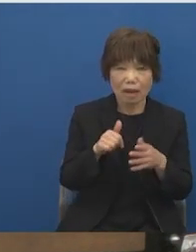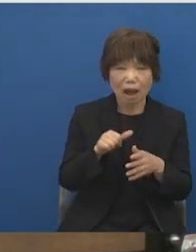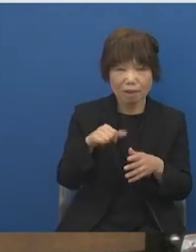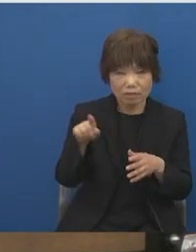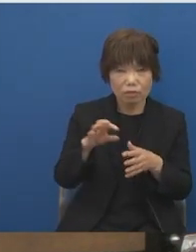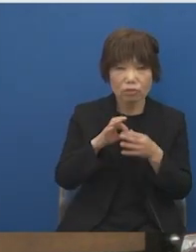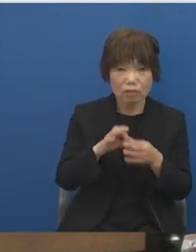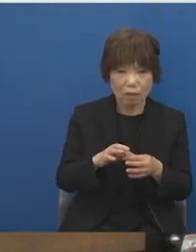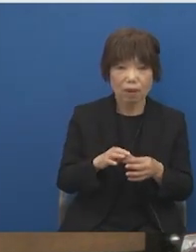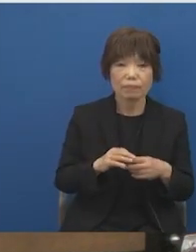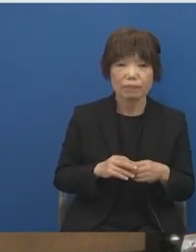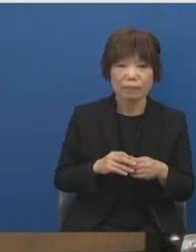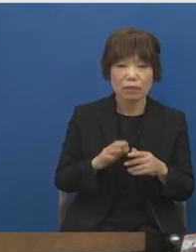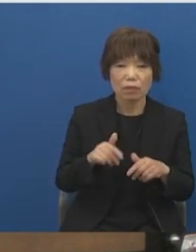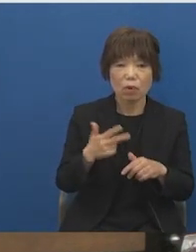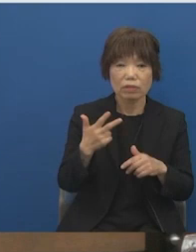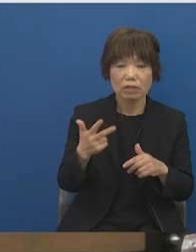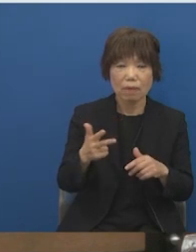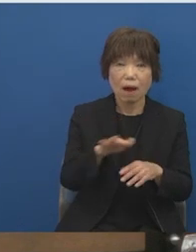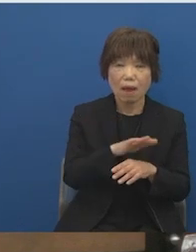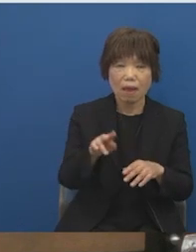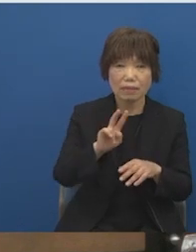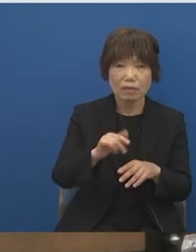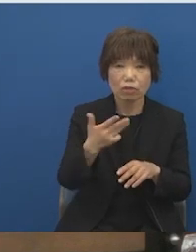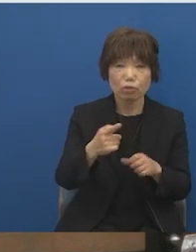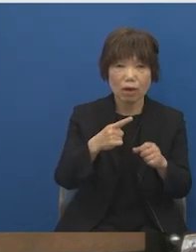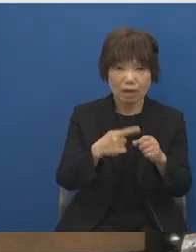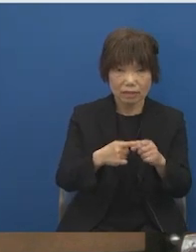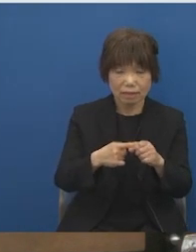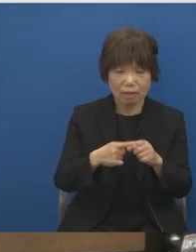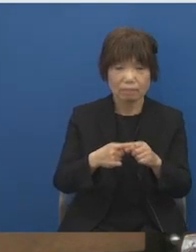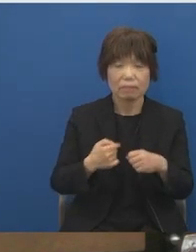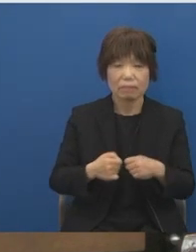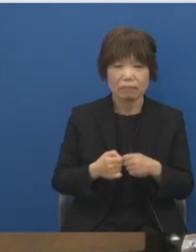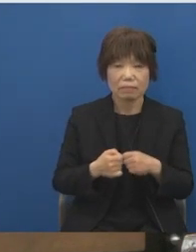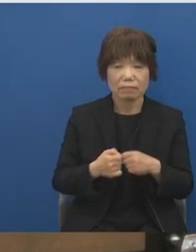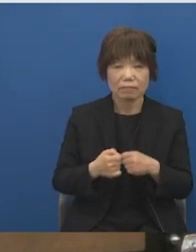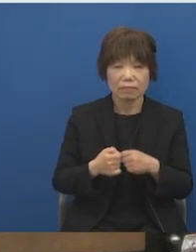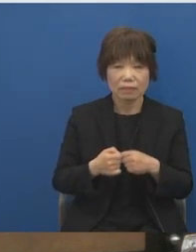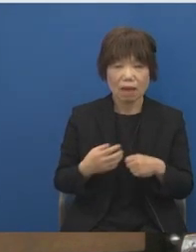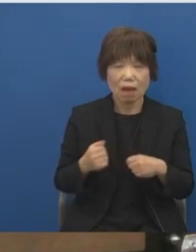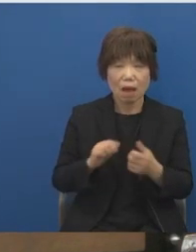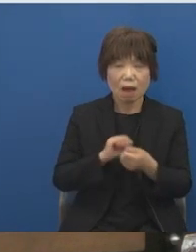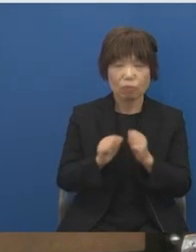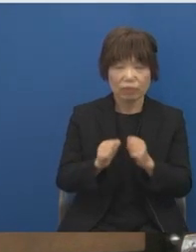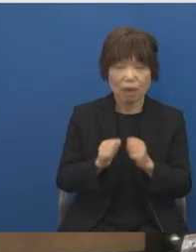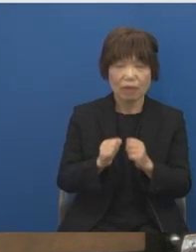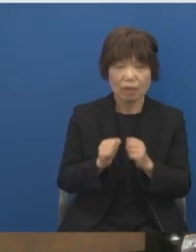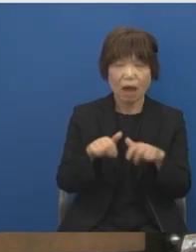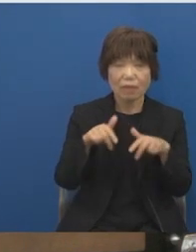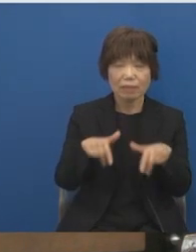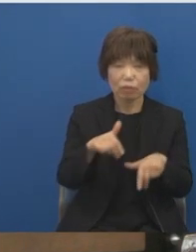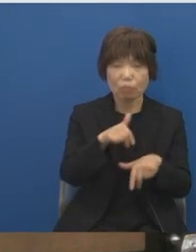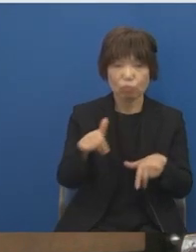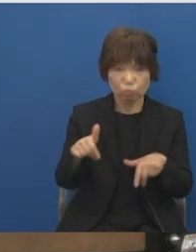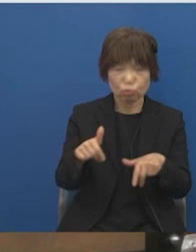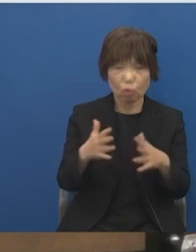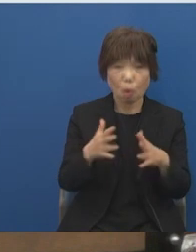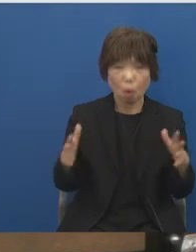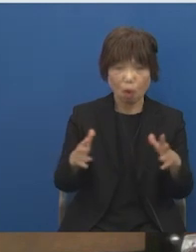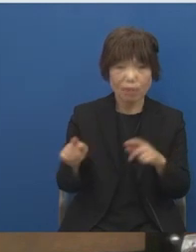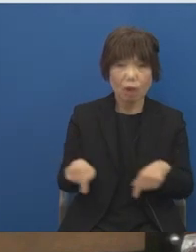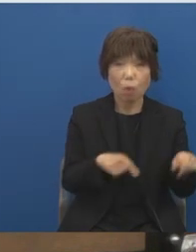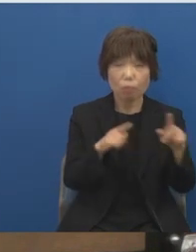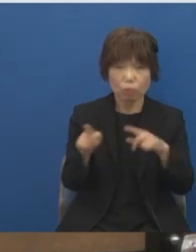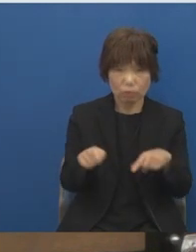から、本式は平成28年1月に株式会社システムズとの間で、大型汎用コンピューターの